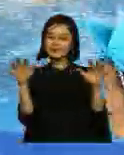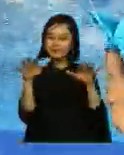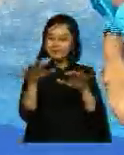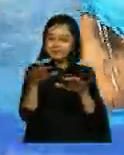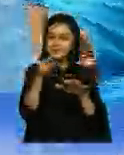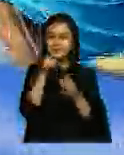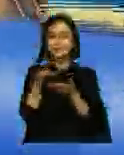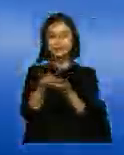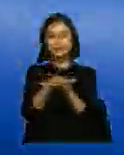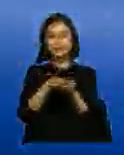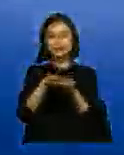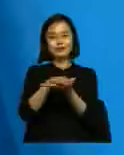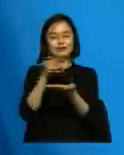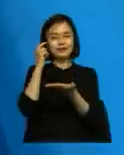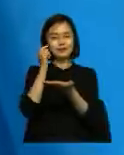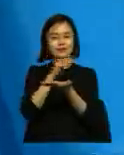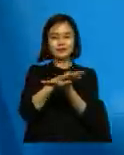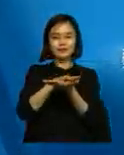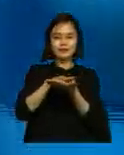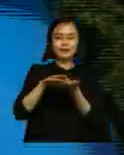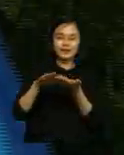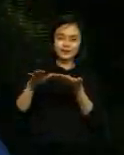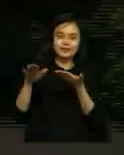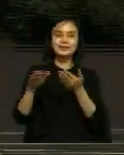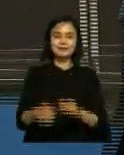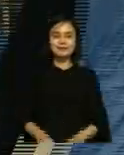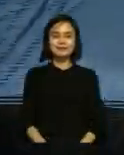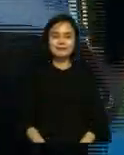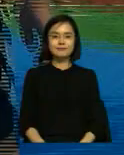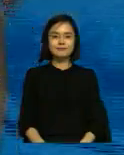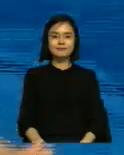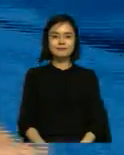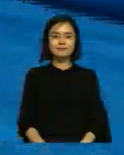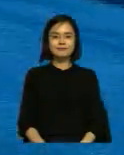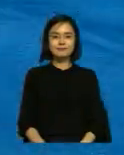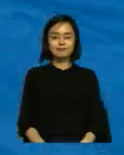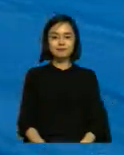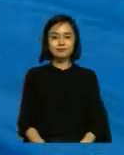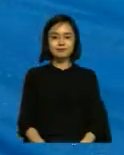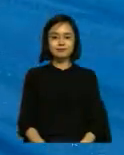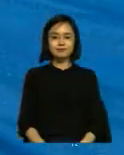더위를 이겨내고 있습니다. 딜라이브 서울 경기 케이블 TV 신승훈입니다.